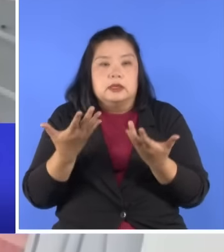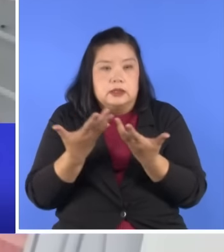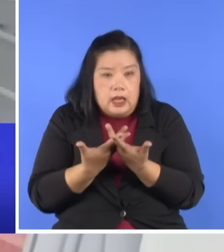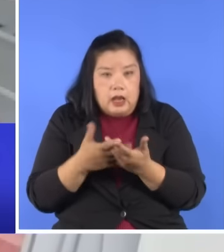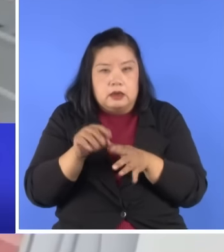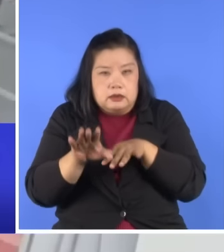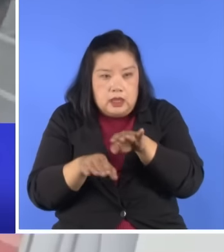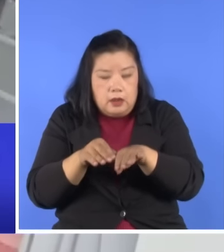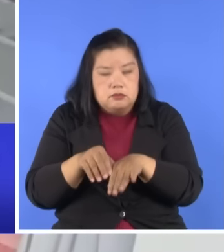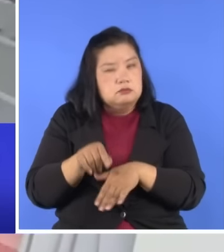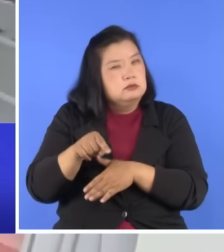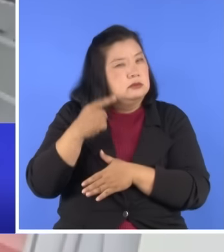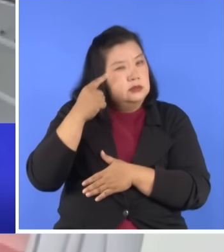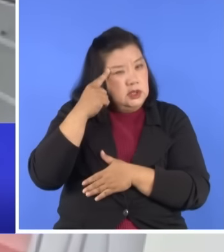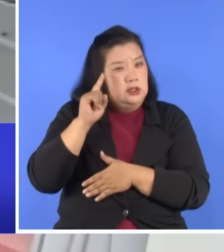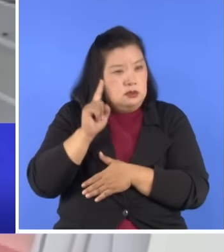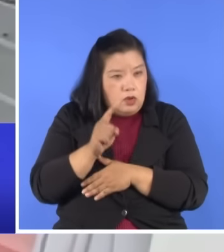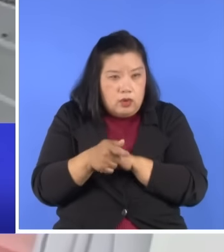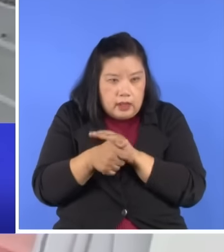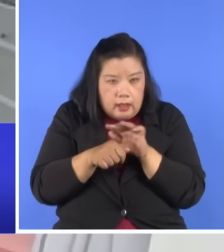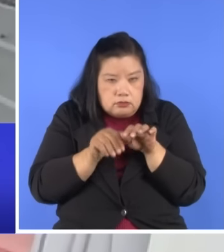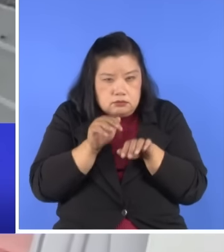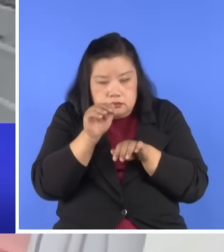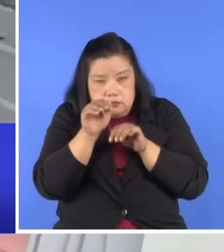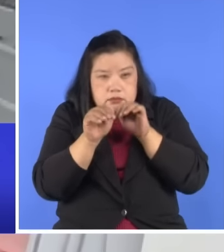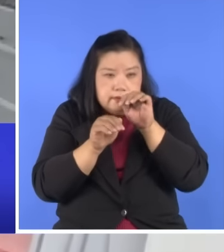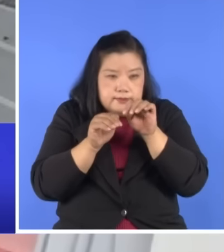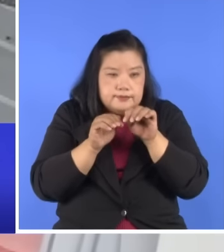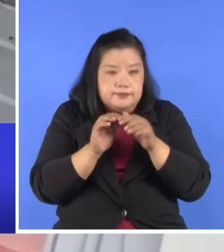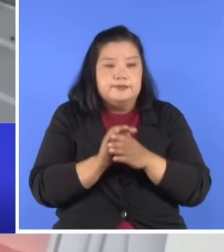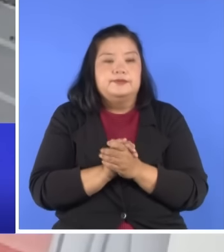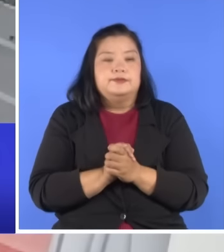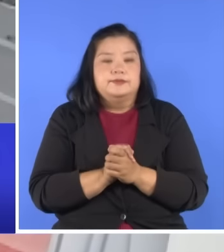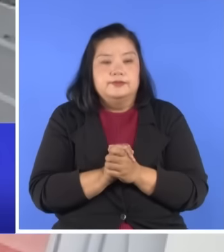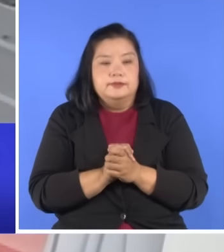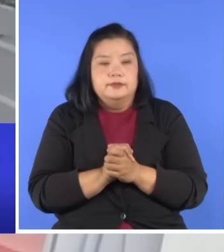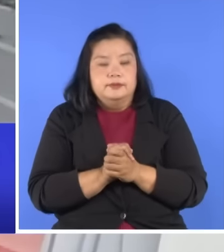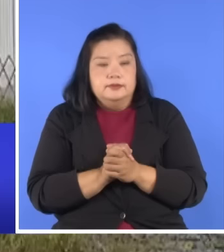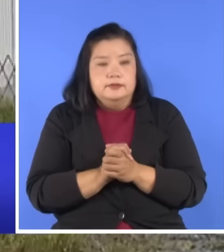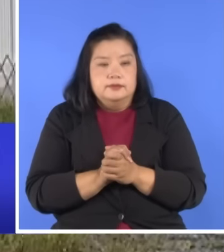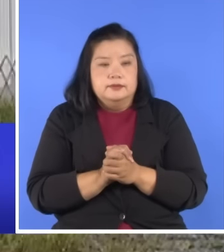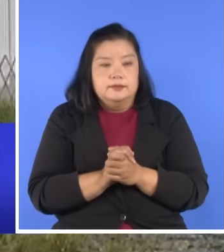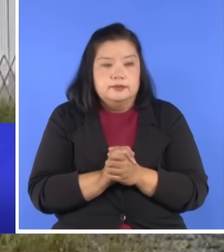คนร้ายน่าจะปีนขึ้นมานะคะจากหลังกำแพงนี่แหละฟังหน่อยนะคะเสียงของเจ้าของบ้าน